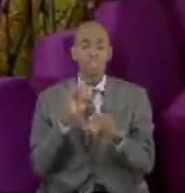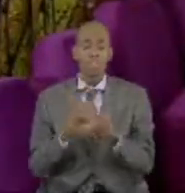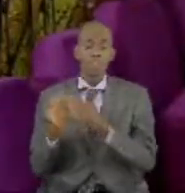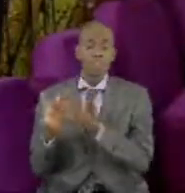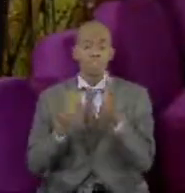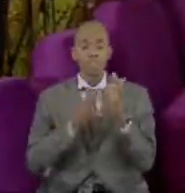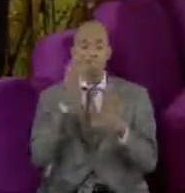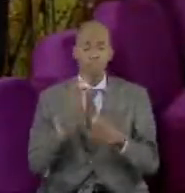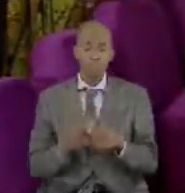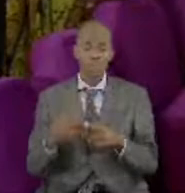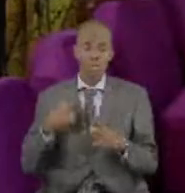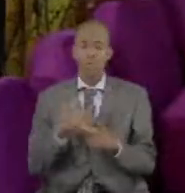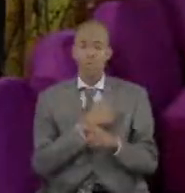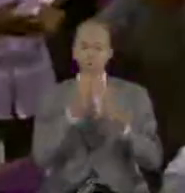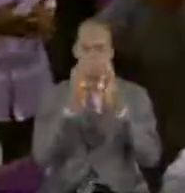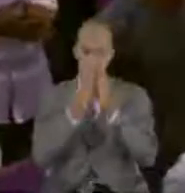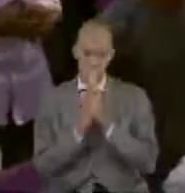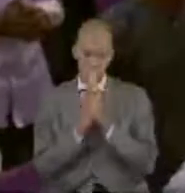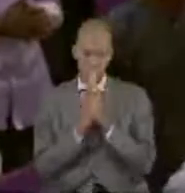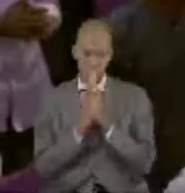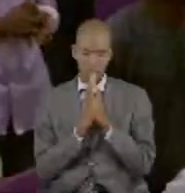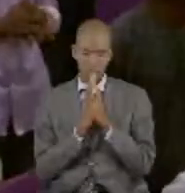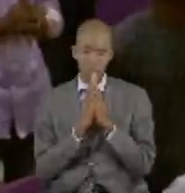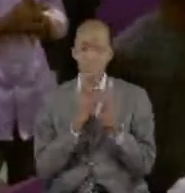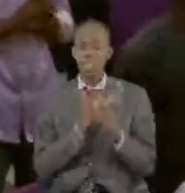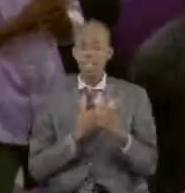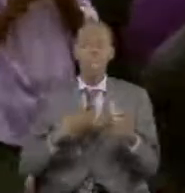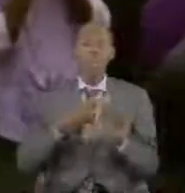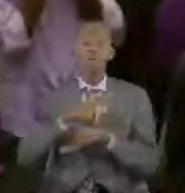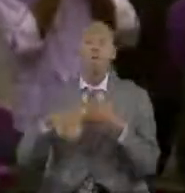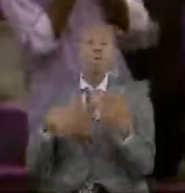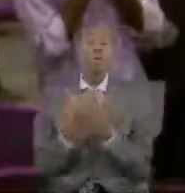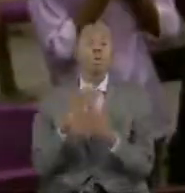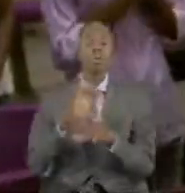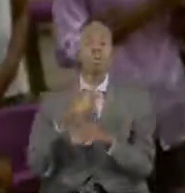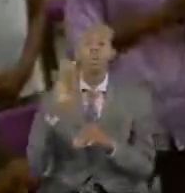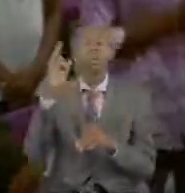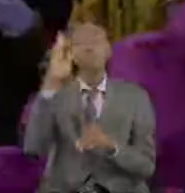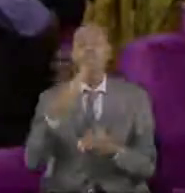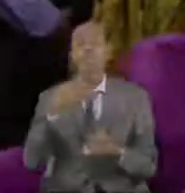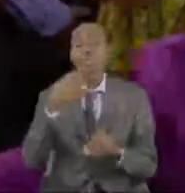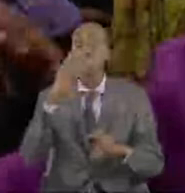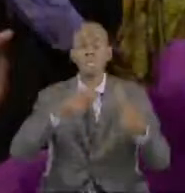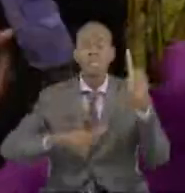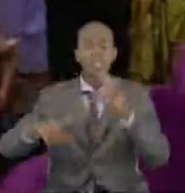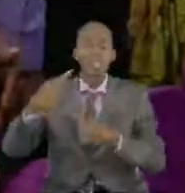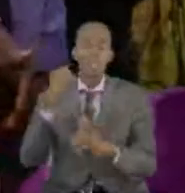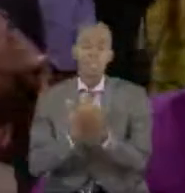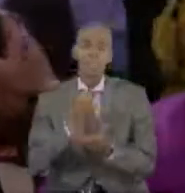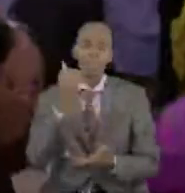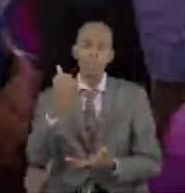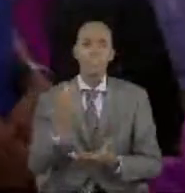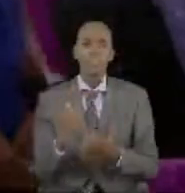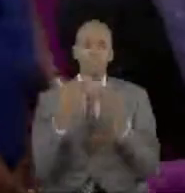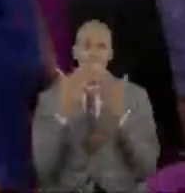nom de jésus nos pions et que l'église de dieu répondre amen